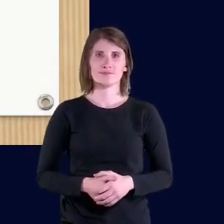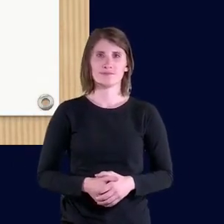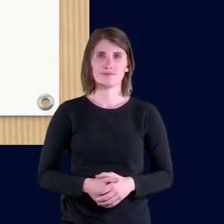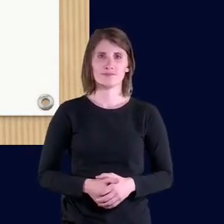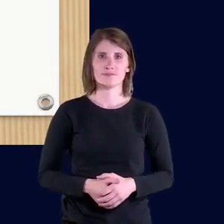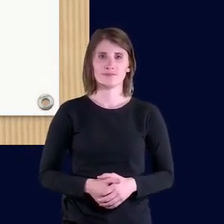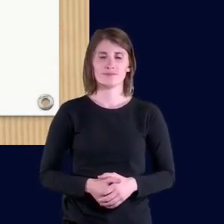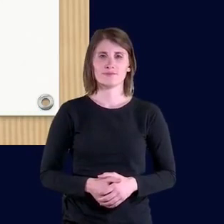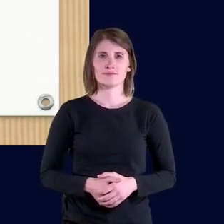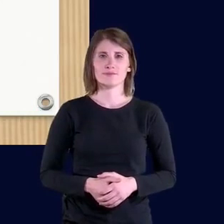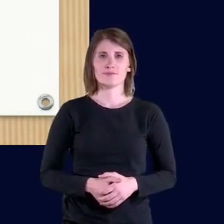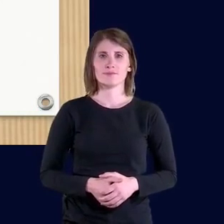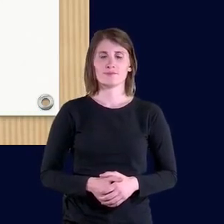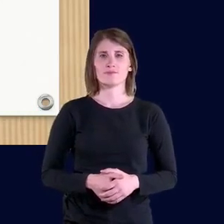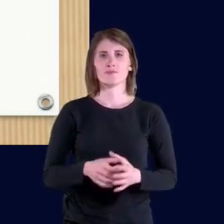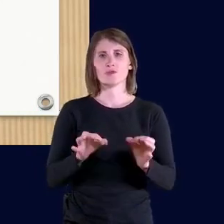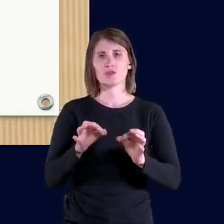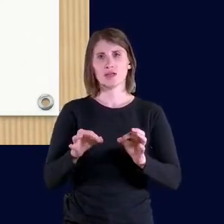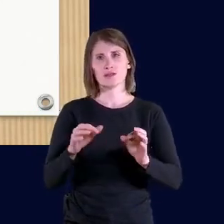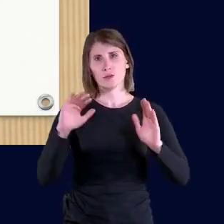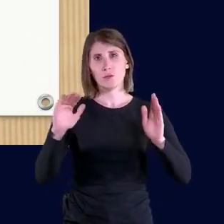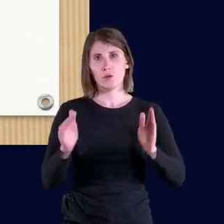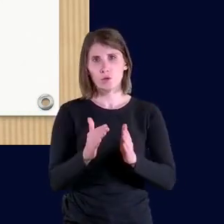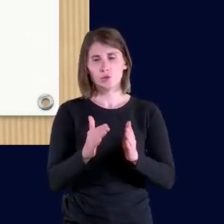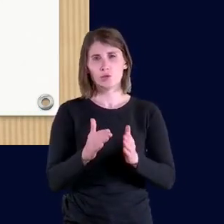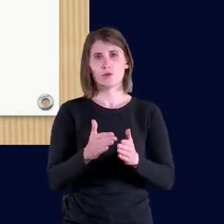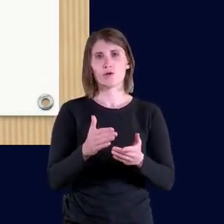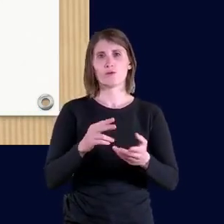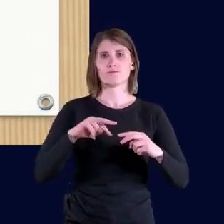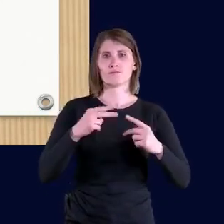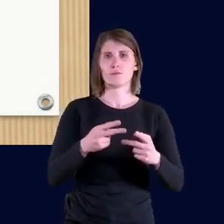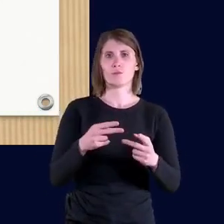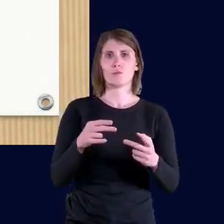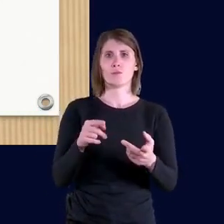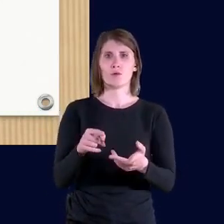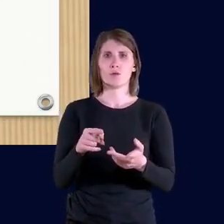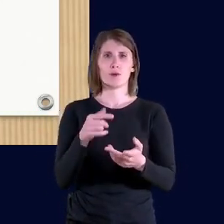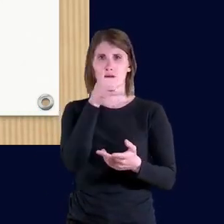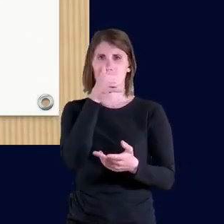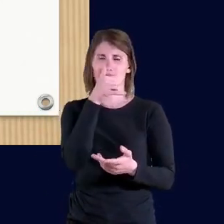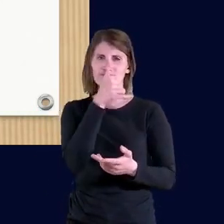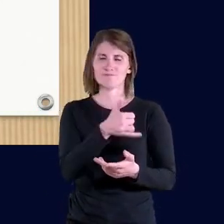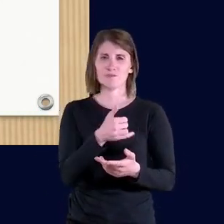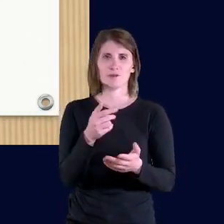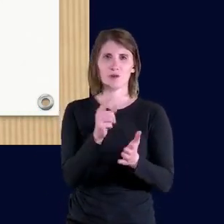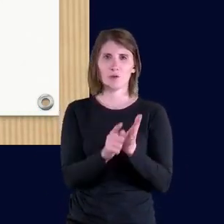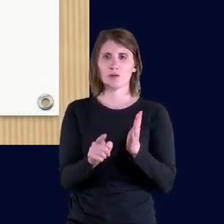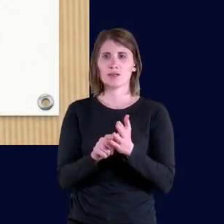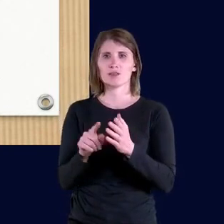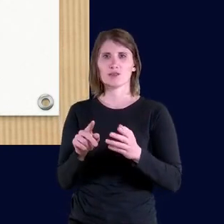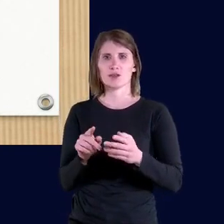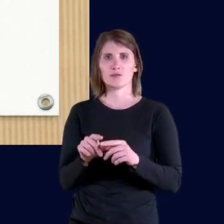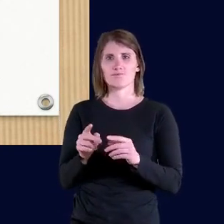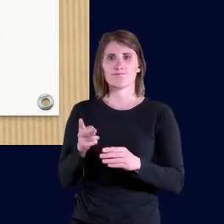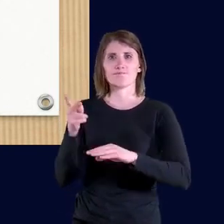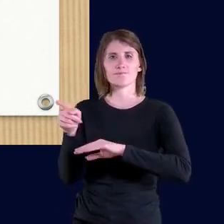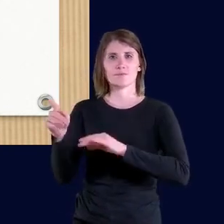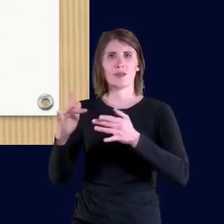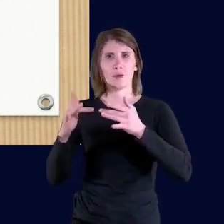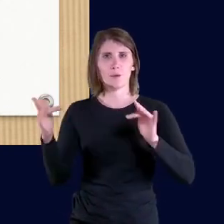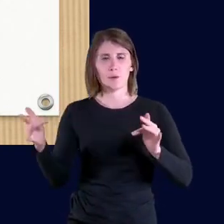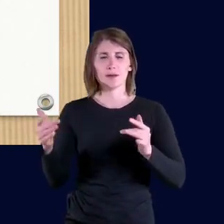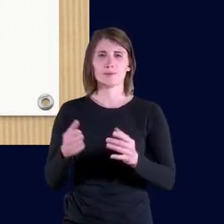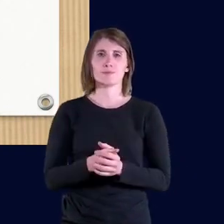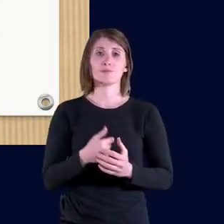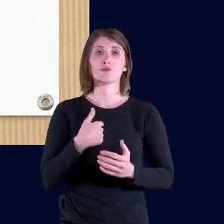tutaj powiem jakby pokrótce ponieważ nie uda nam się chyba przekierować to co polecam też swoim